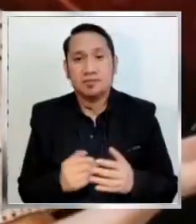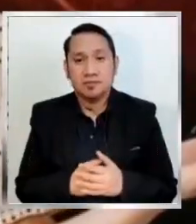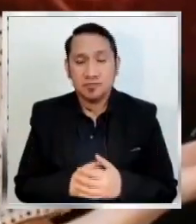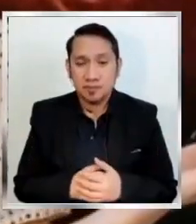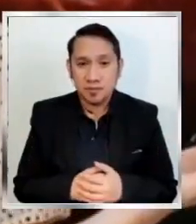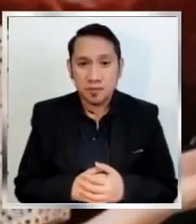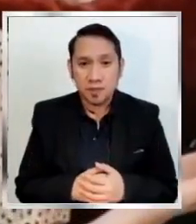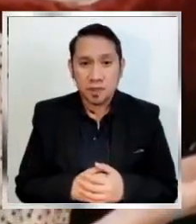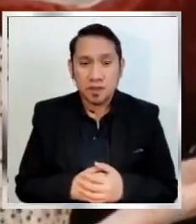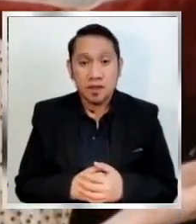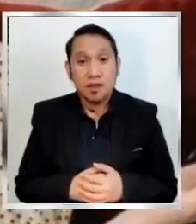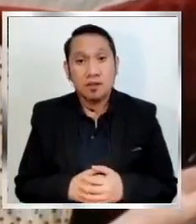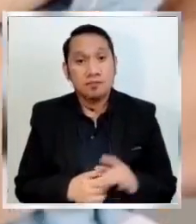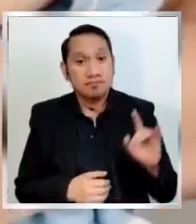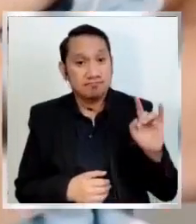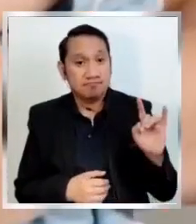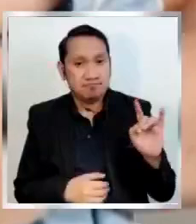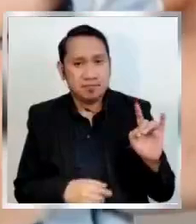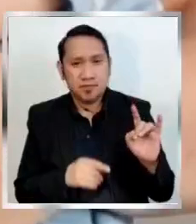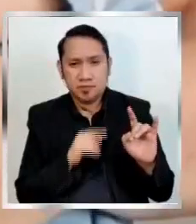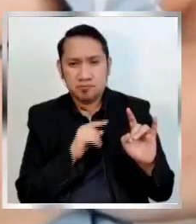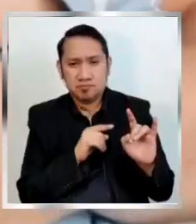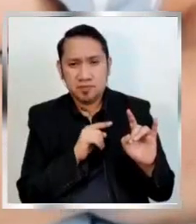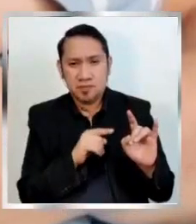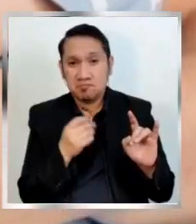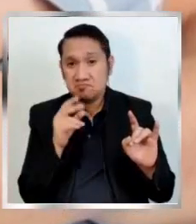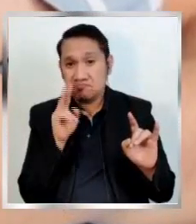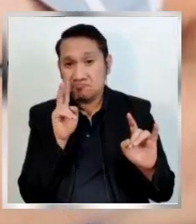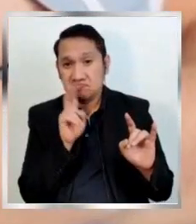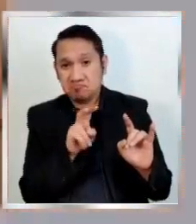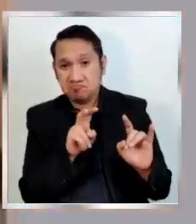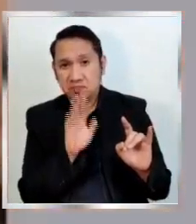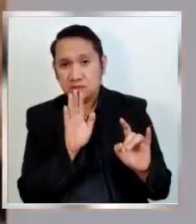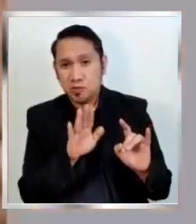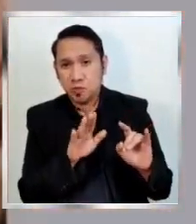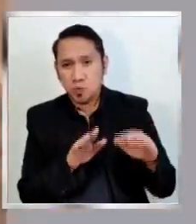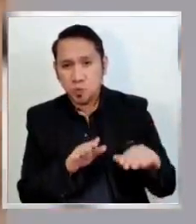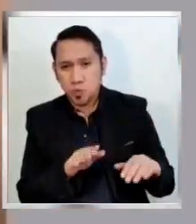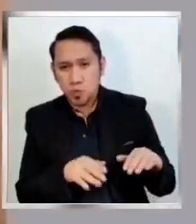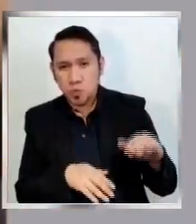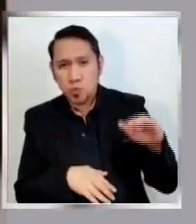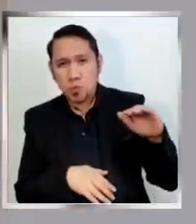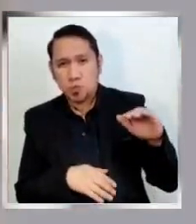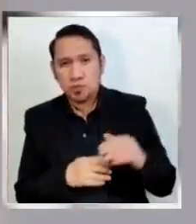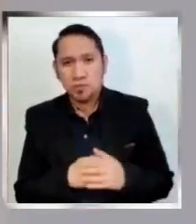Sa social media, saksi ang marami sa kanilang paglaki.